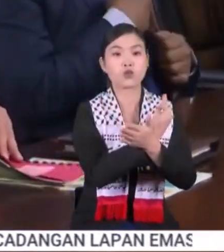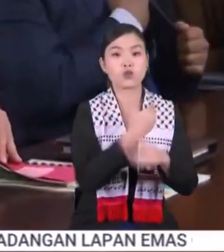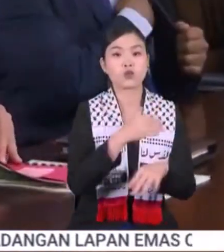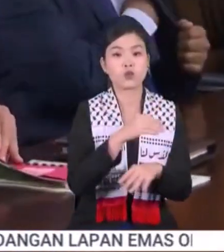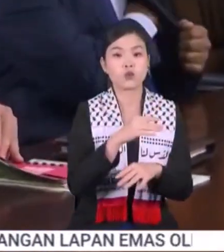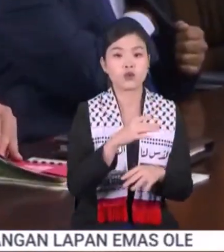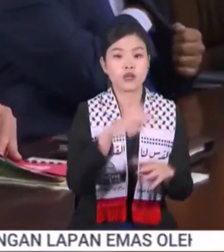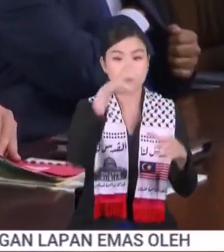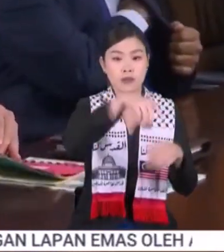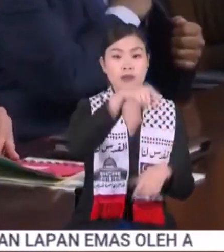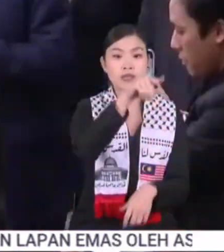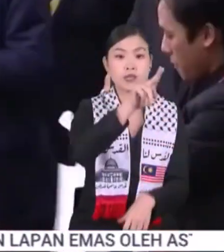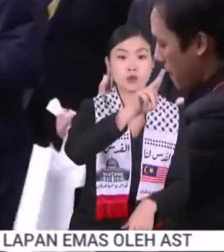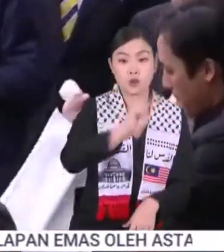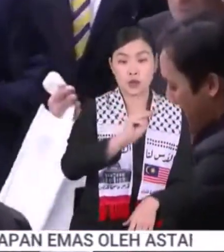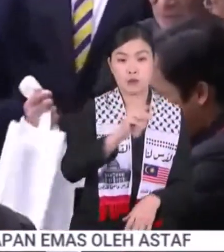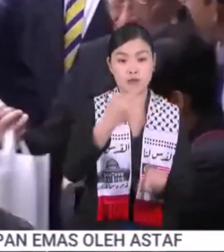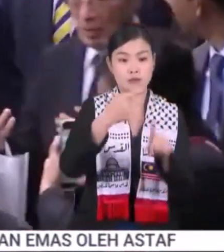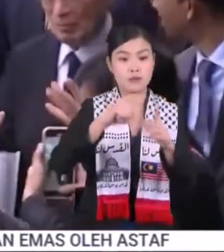beroperasi pada September ini